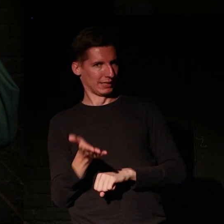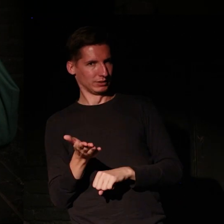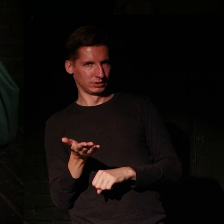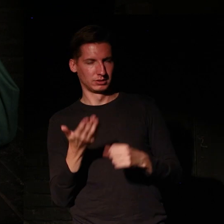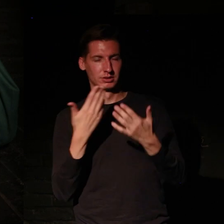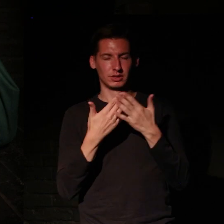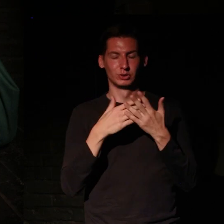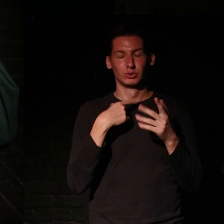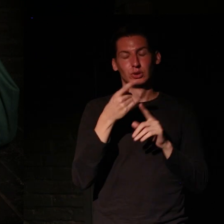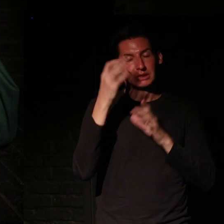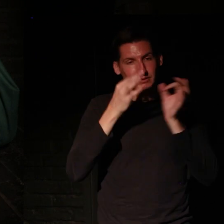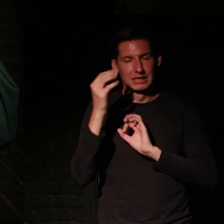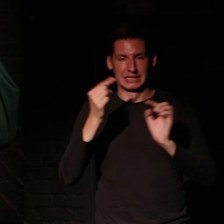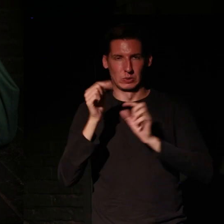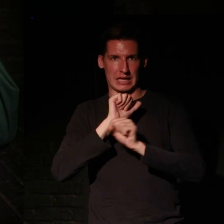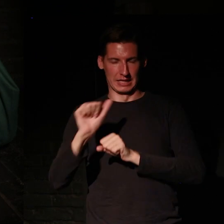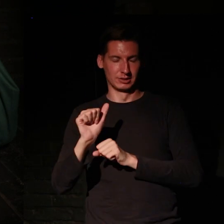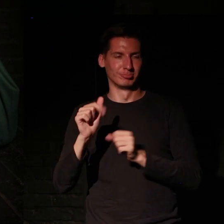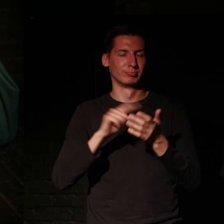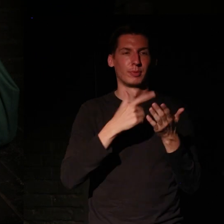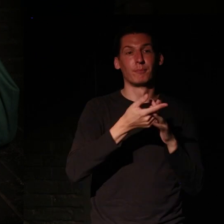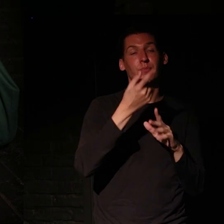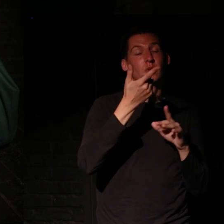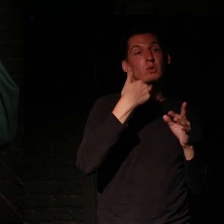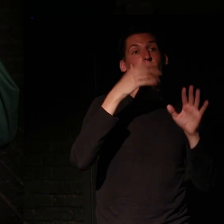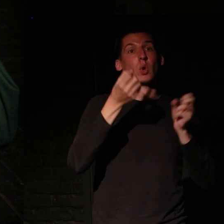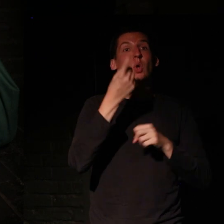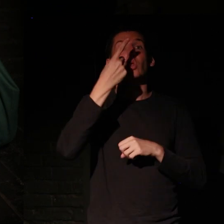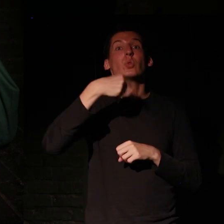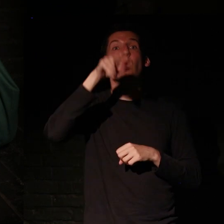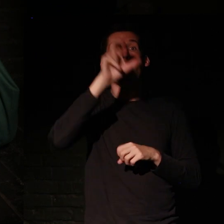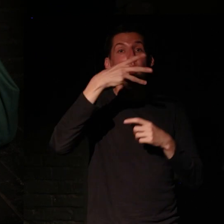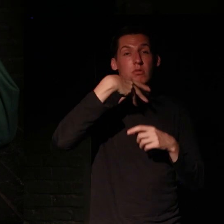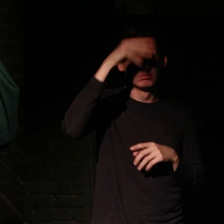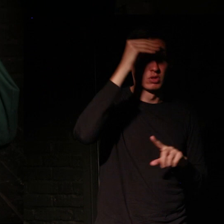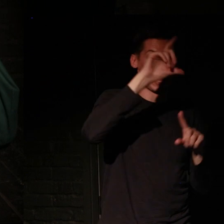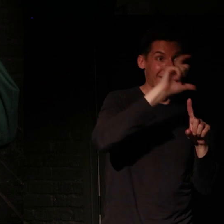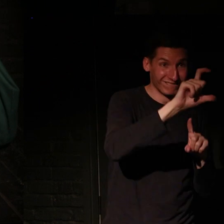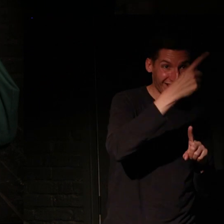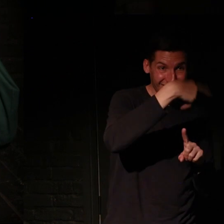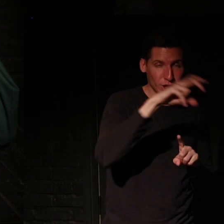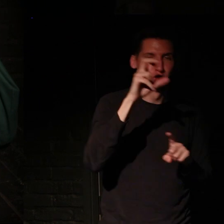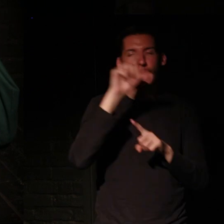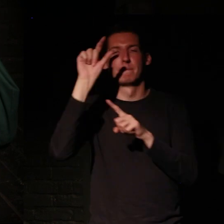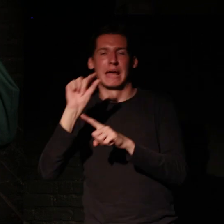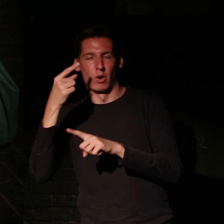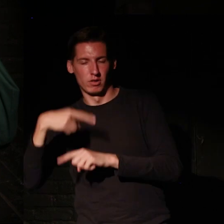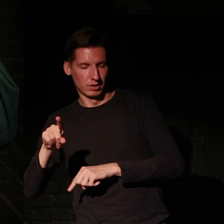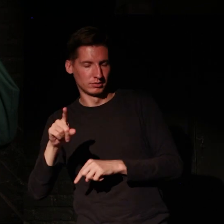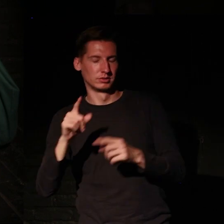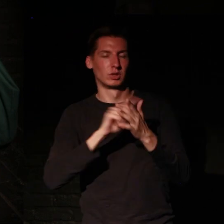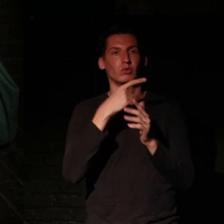taki przekład. Czy to będzie duch pisany wielką literą, a więc z jakimś tam wskazaniem, a więc już z